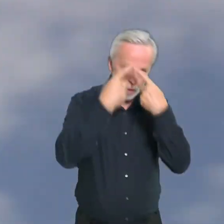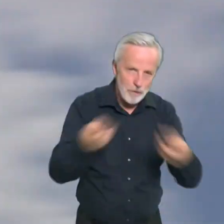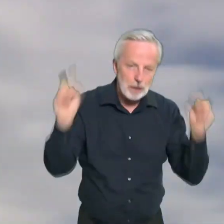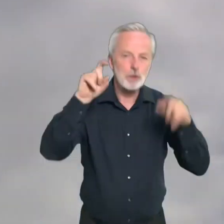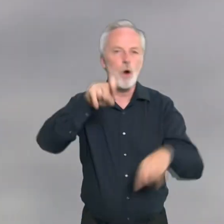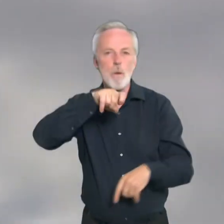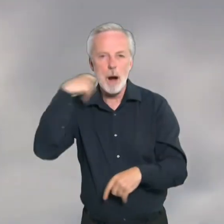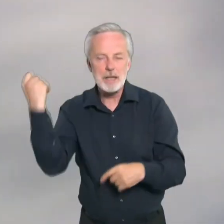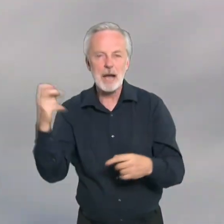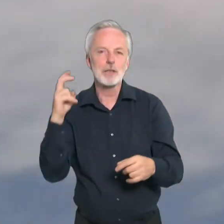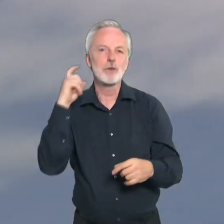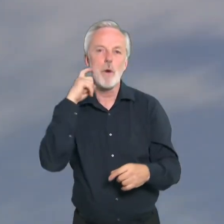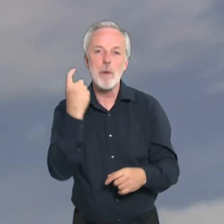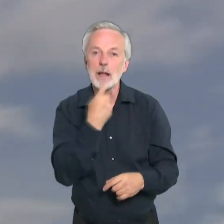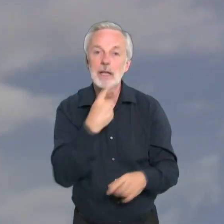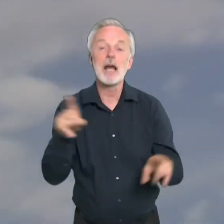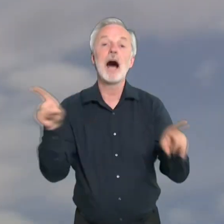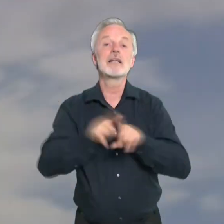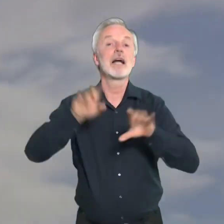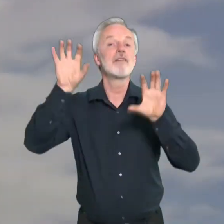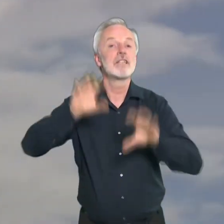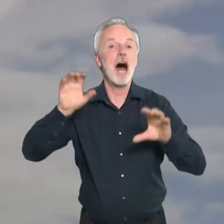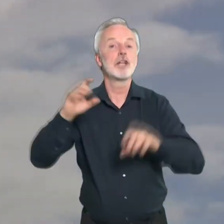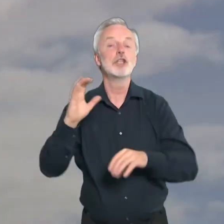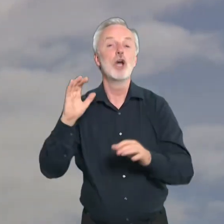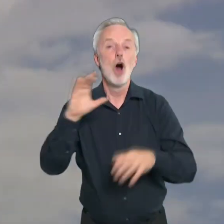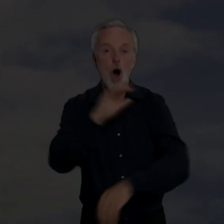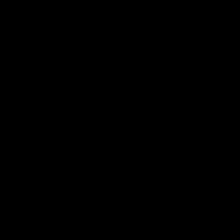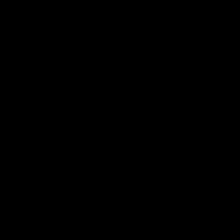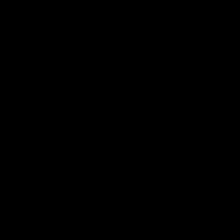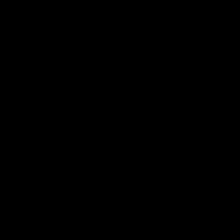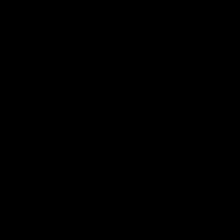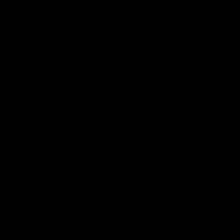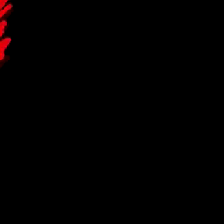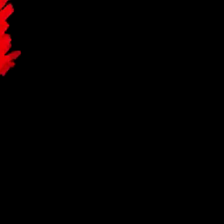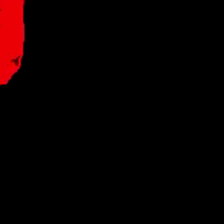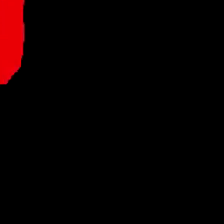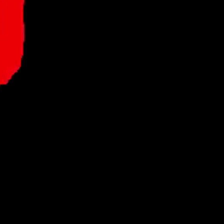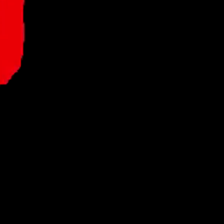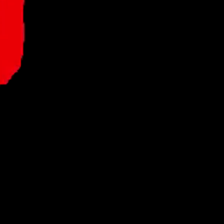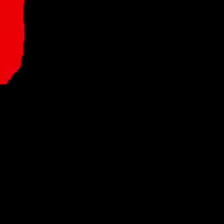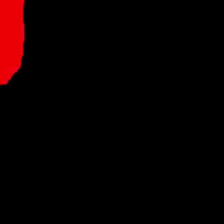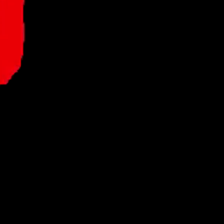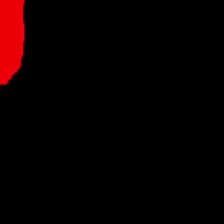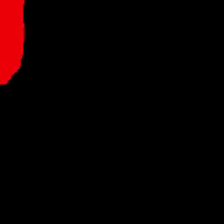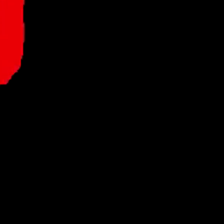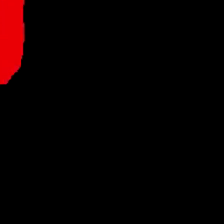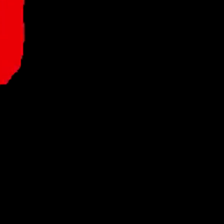září v Ostravě na dnech NATO. Vlastimil Weiner, Česká televize, Čáslav.